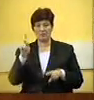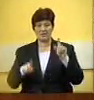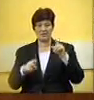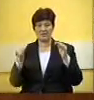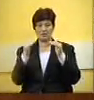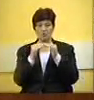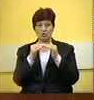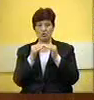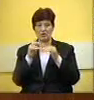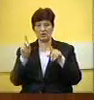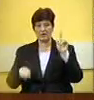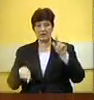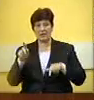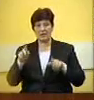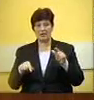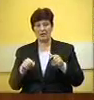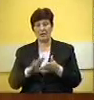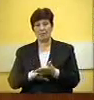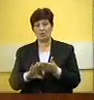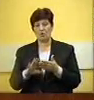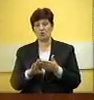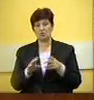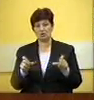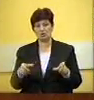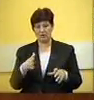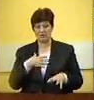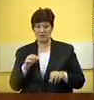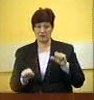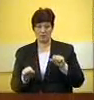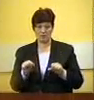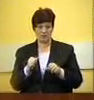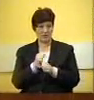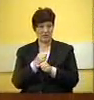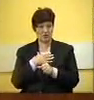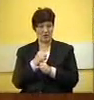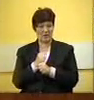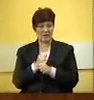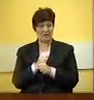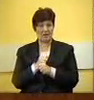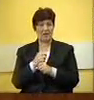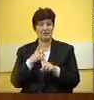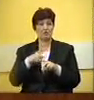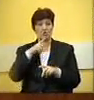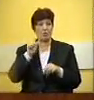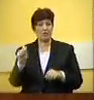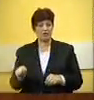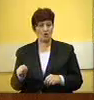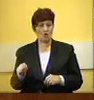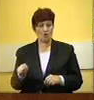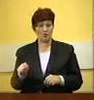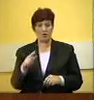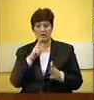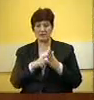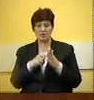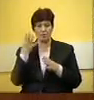Neki su se složili, a neki su, Boga mi, prosto zaustavili naš proces. Tačno je to da je upravni odbor upravo na